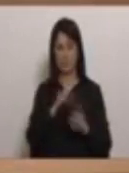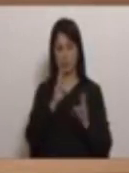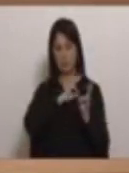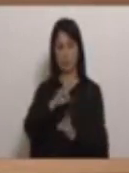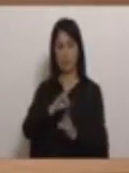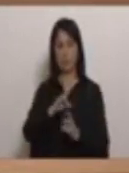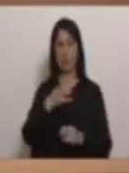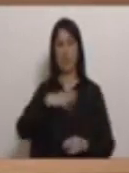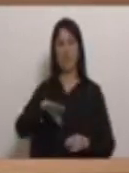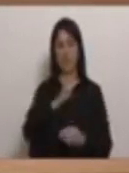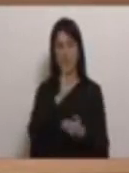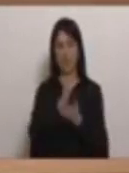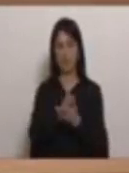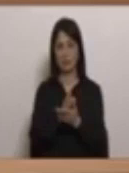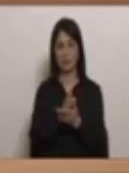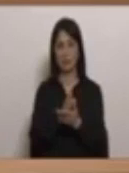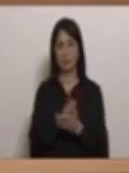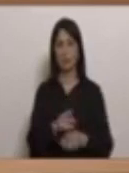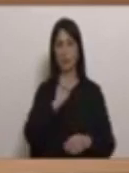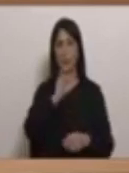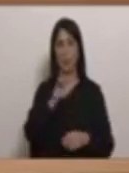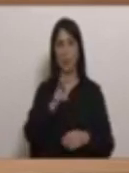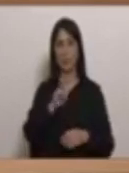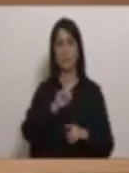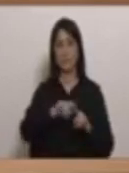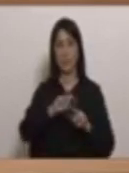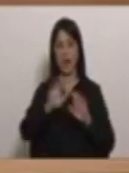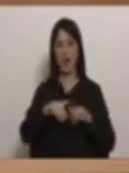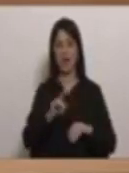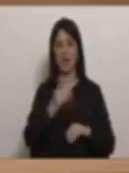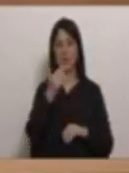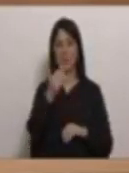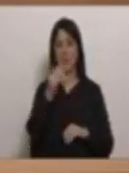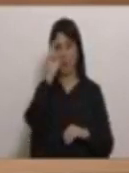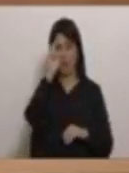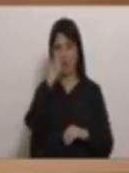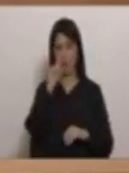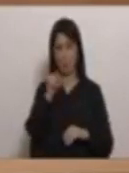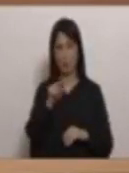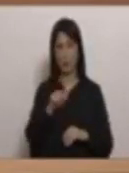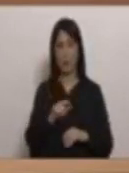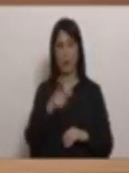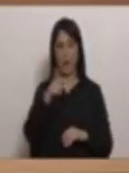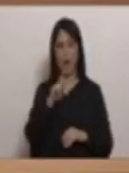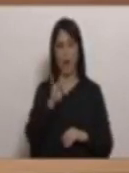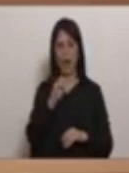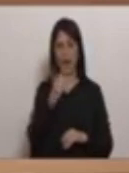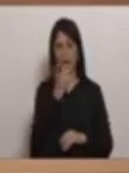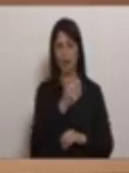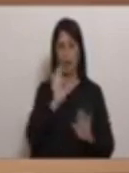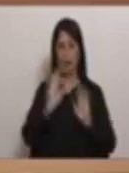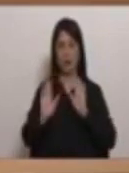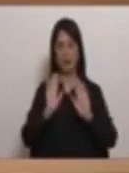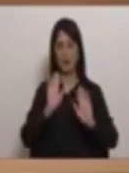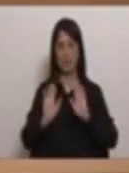ceni kvehnis mimart. Oric eligava male rat, tkvema heli suplebam, kaharias, hemzulane